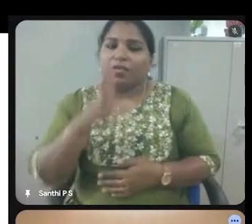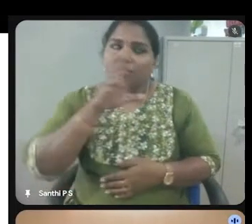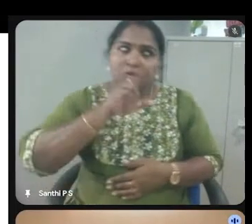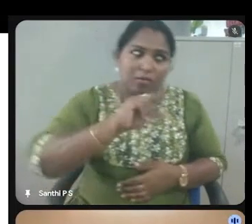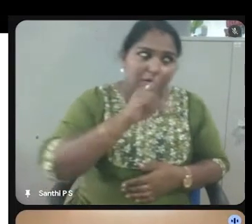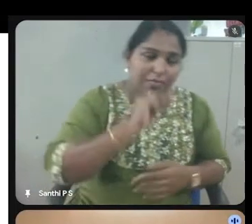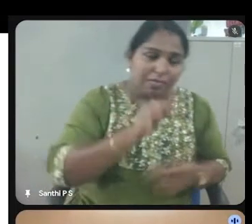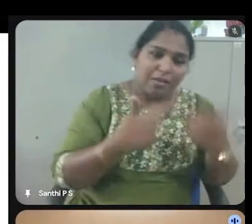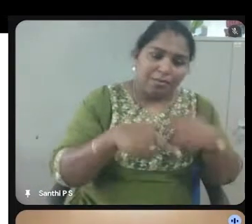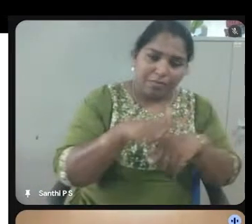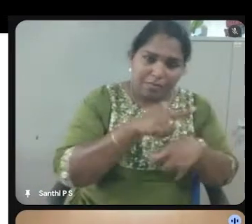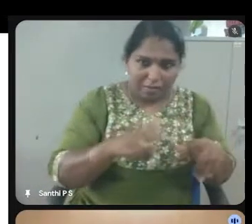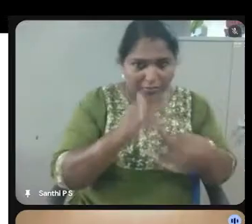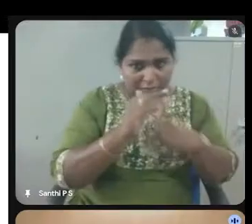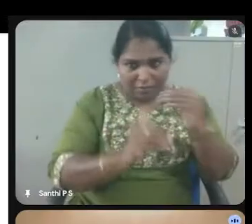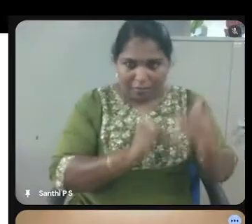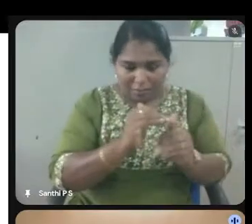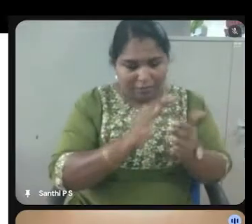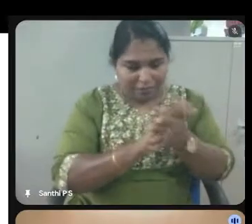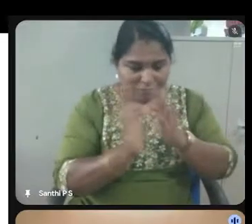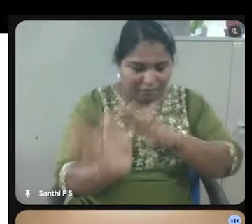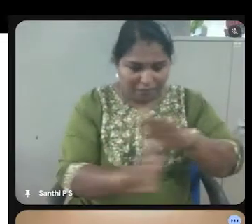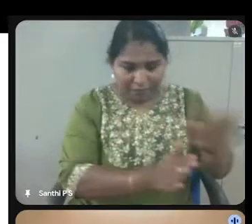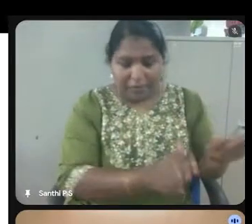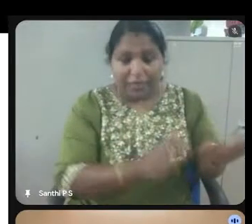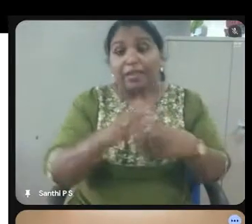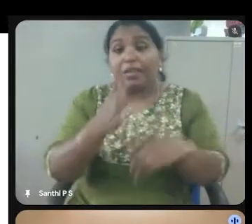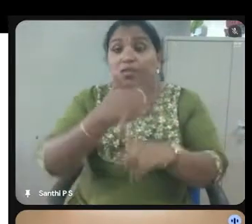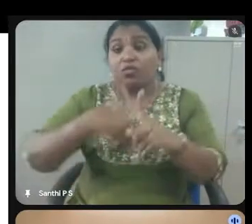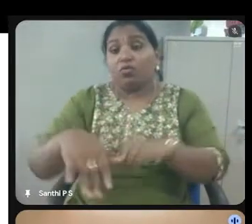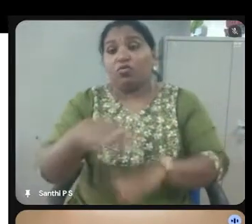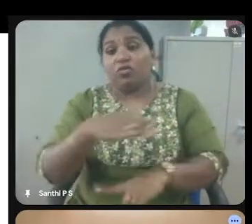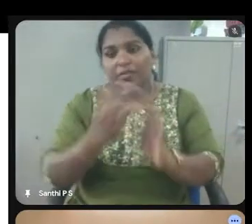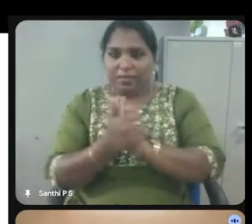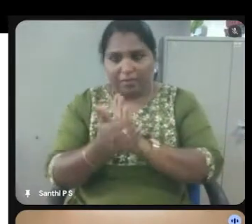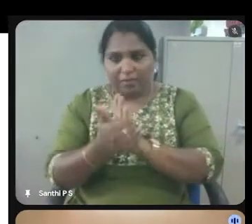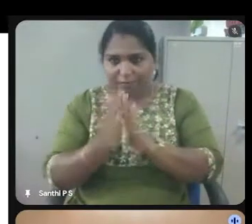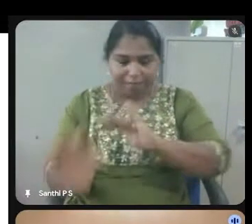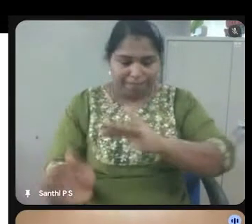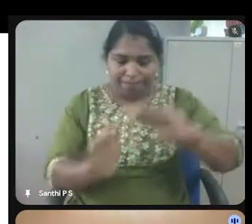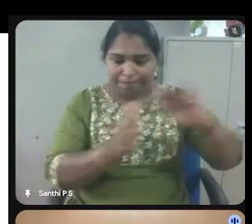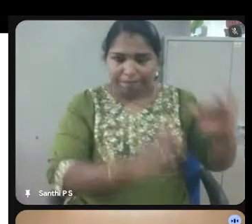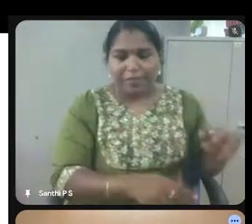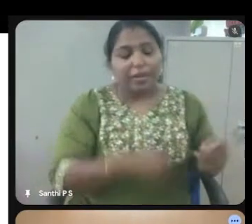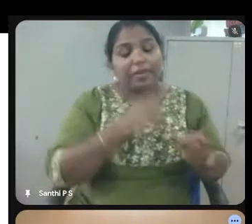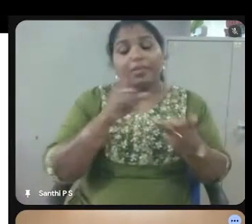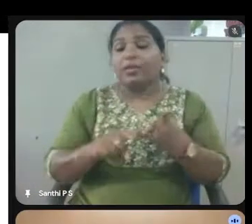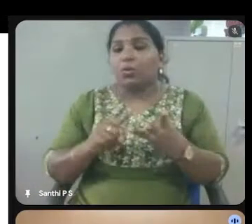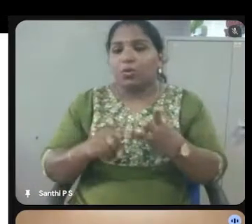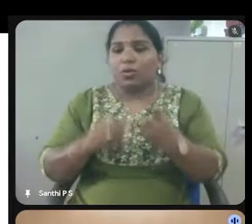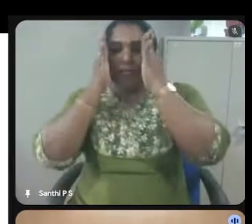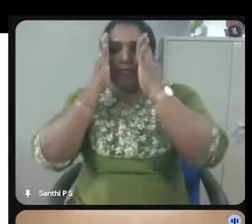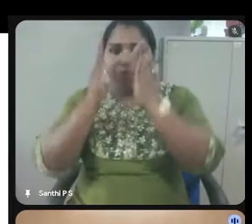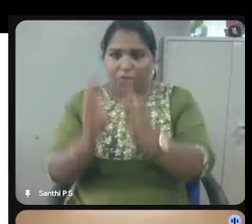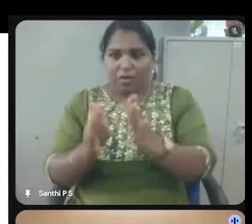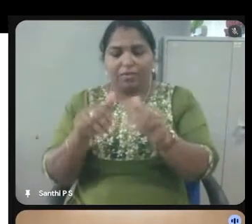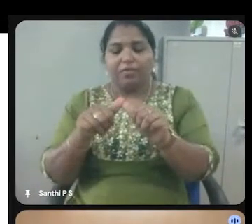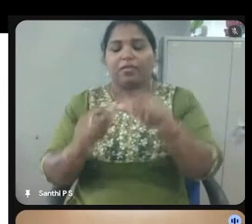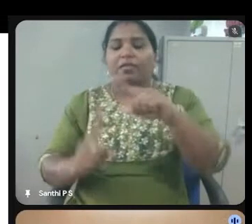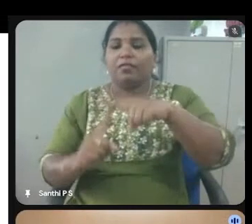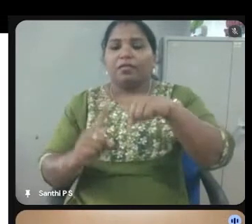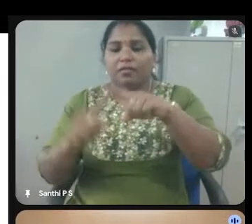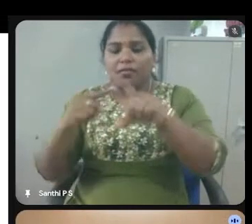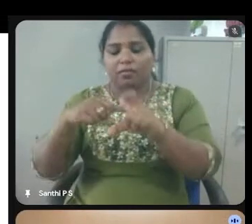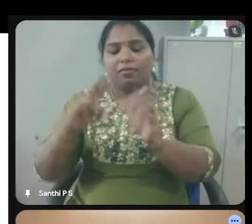പറഞ്ഞു, സോഷ്യൽ സ്കിൽസിനെ കുറിച്ച് പറഞ്ഞു. ഇനി നേരത്തെ പറഞ്ഞു അറ്റൻഷൻ അല്ലെ, അതായത് ശ്രദ്ധക്കുറവ് ഇഷ്യൂസ്. സ്ക്രീൻ ടൈം കൂടുന്ന